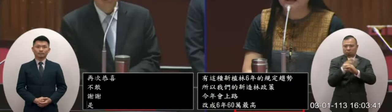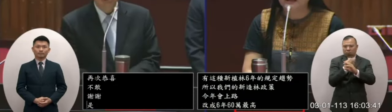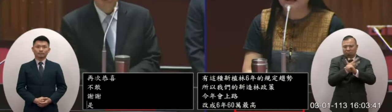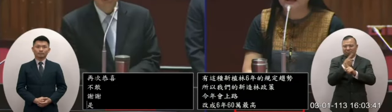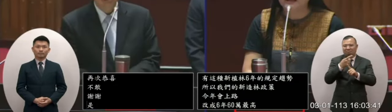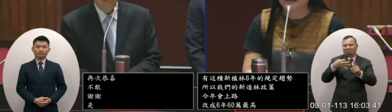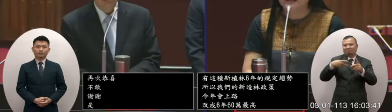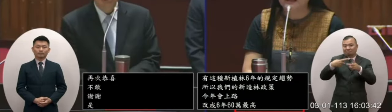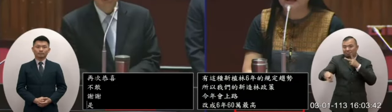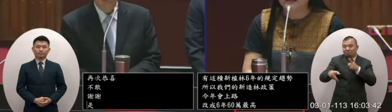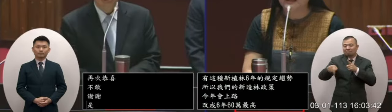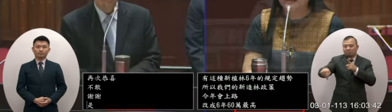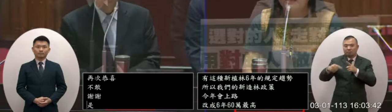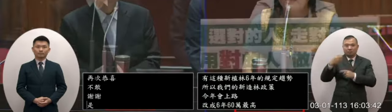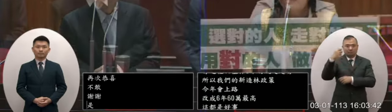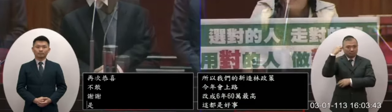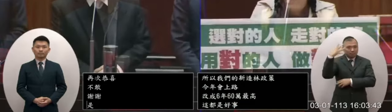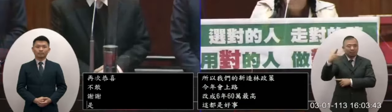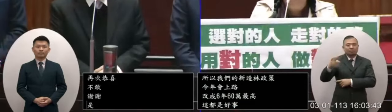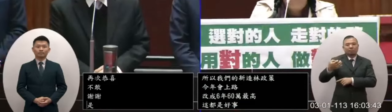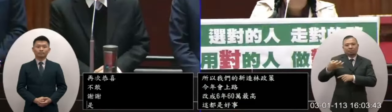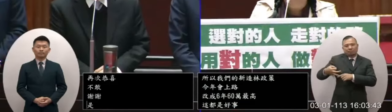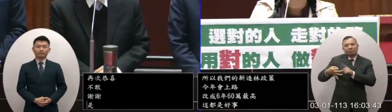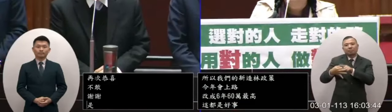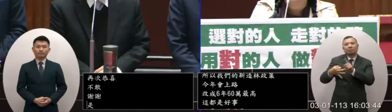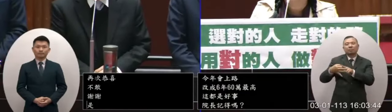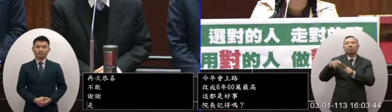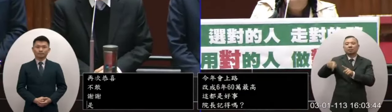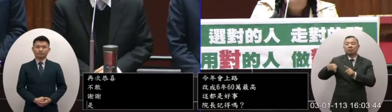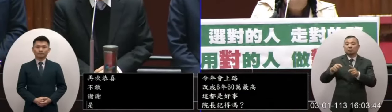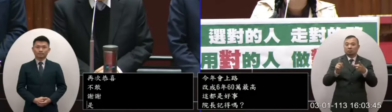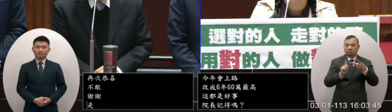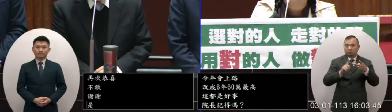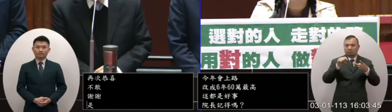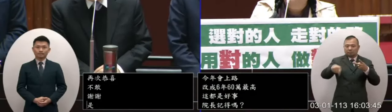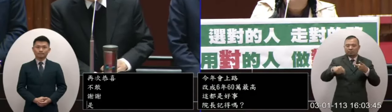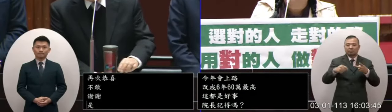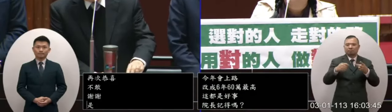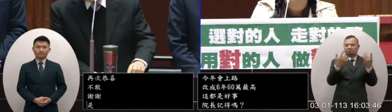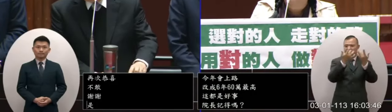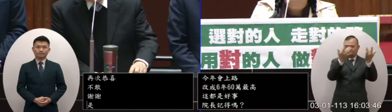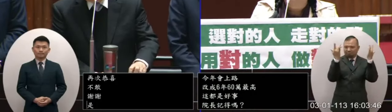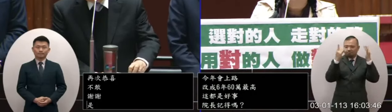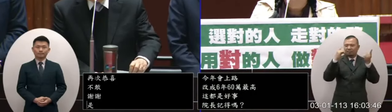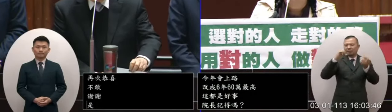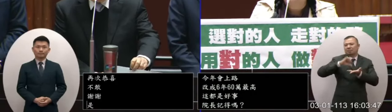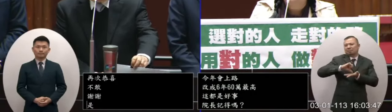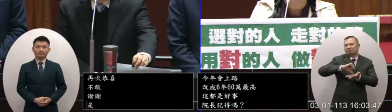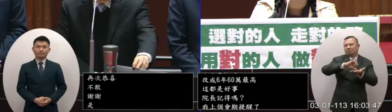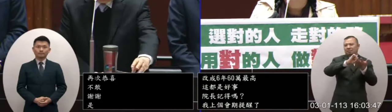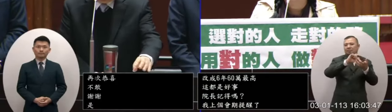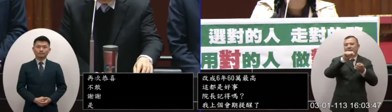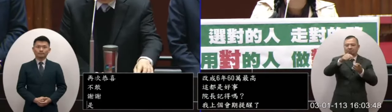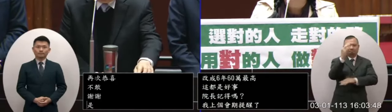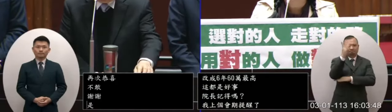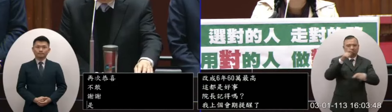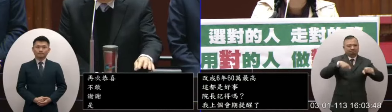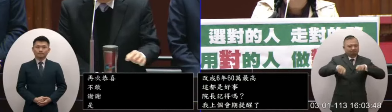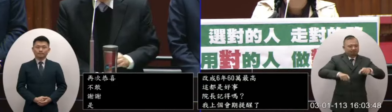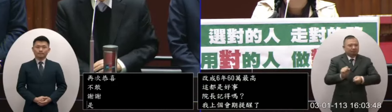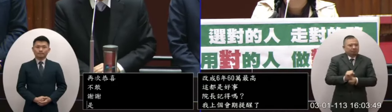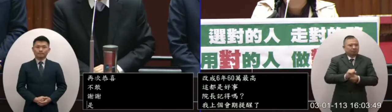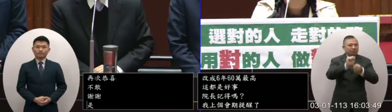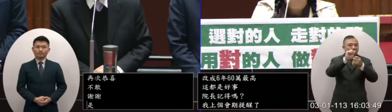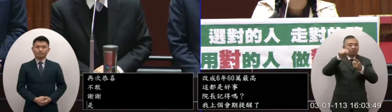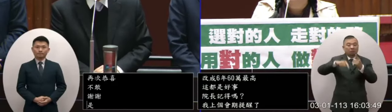价，既然我们的新造林政策也是提高很多很多倍，那么如果我们的